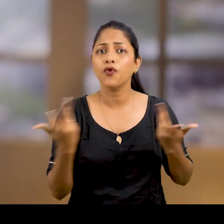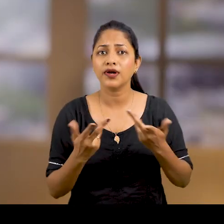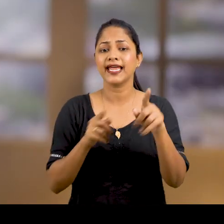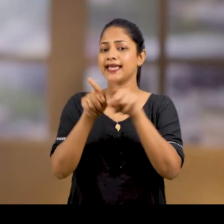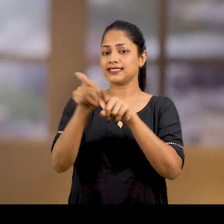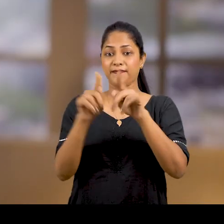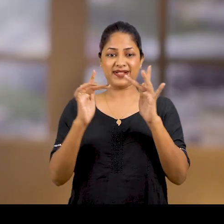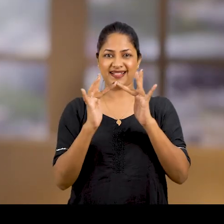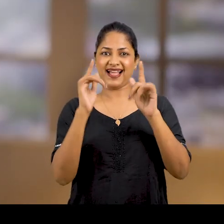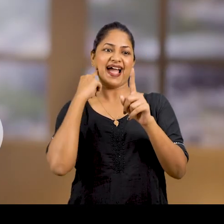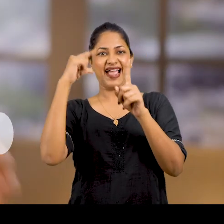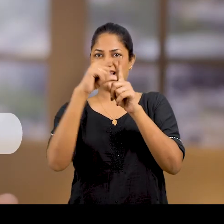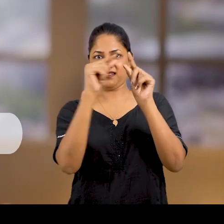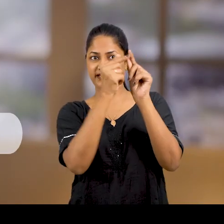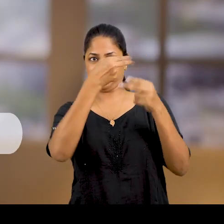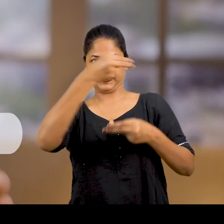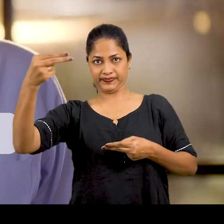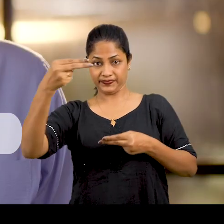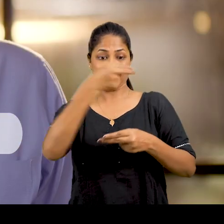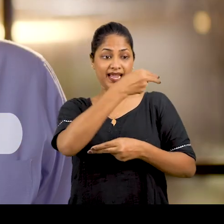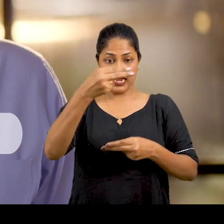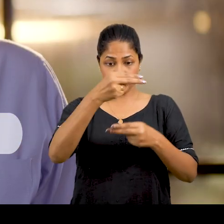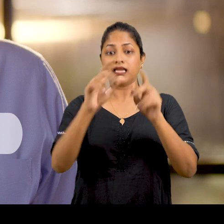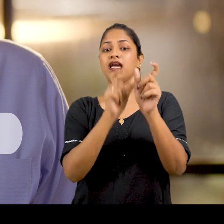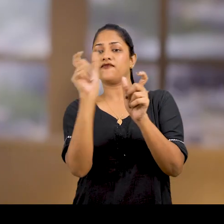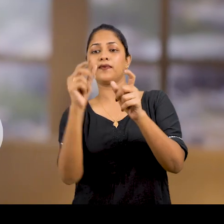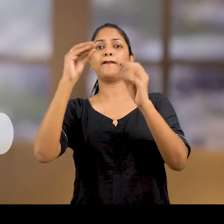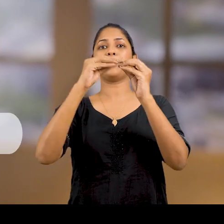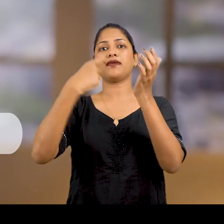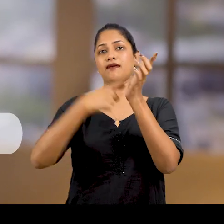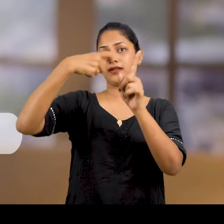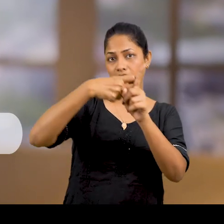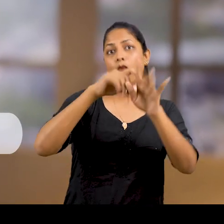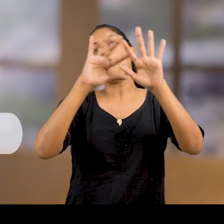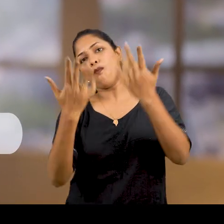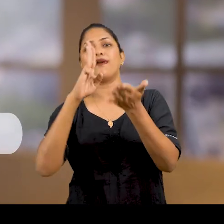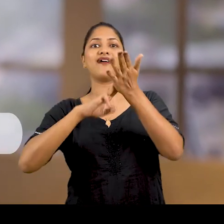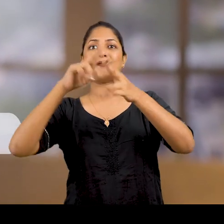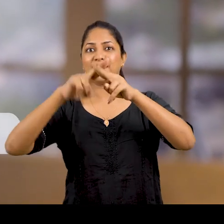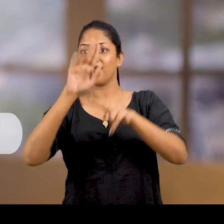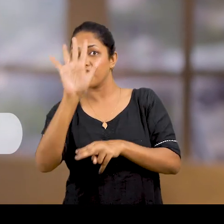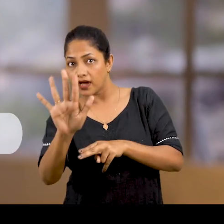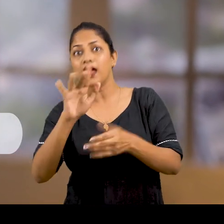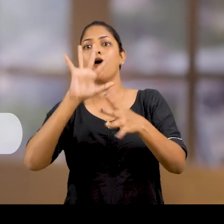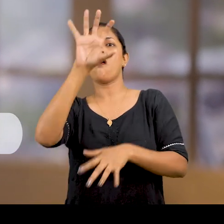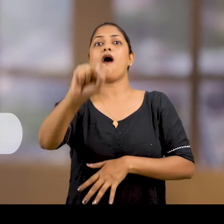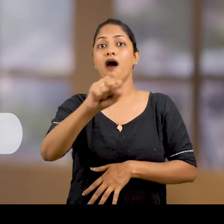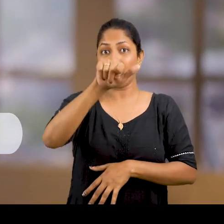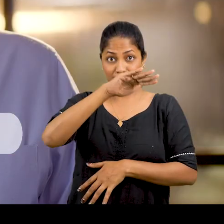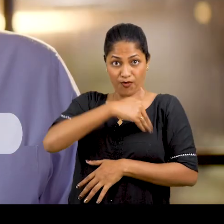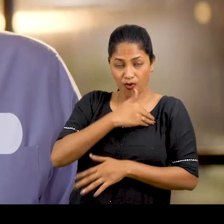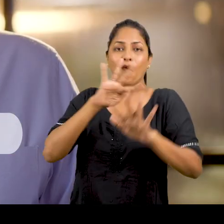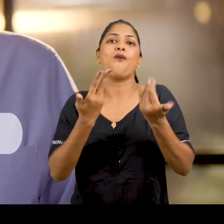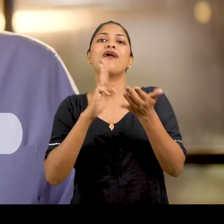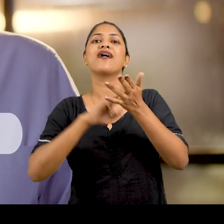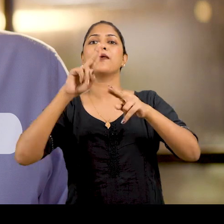ఉదాహరణకు ఐడి పేరు తర్వాత బిఆర్కే లేదా ఎంఎఫ్ అని ఉంటే అప్పుడు మనకన్నీ పూర్తిగా తెలుస్తాయి. అది బ్రోకరా